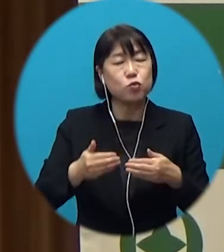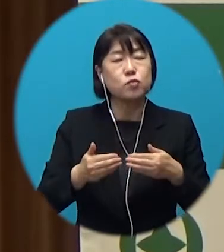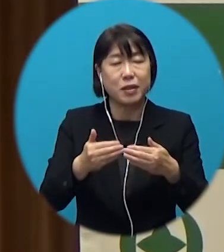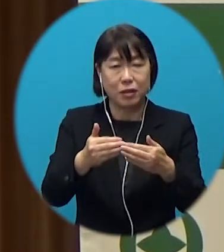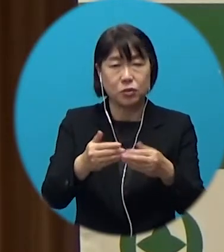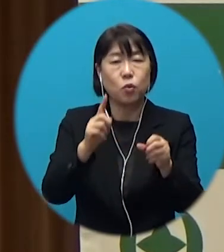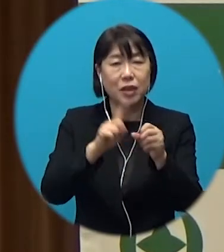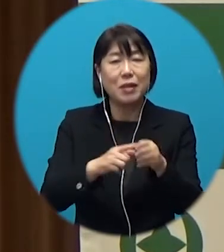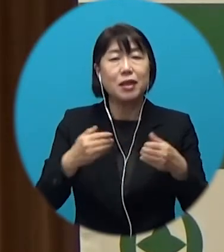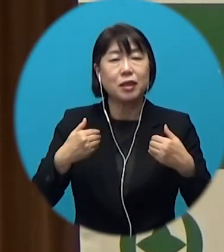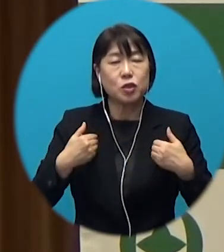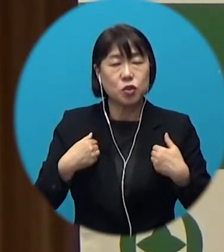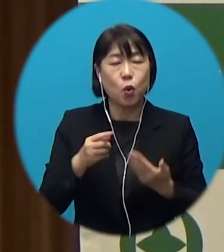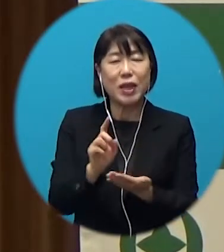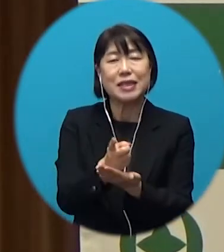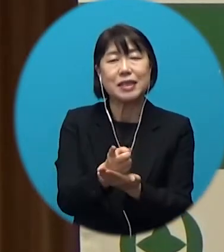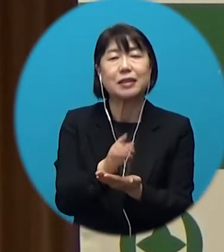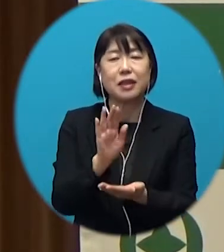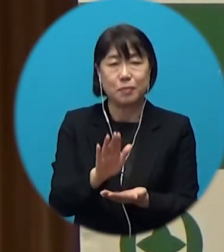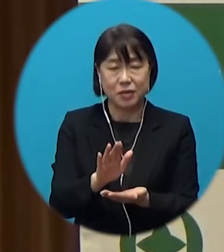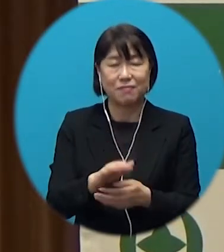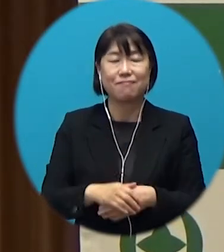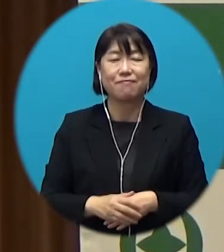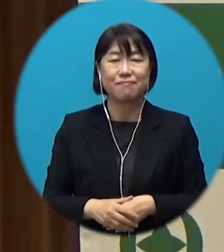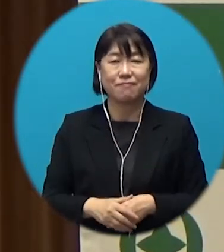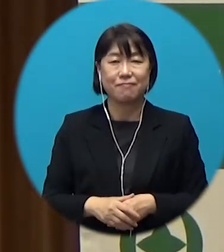ことに必要な指針となっております。